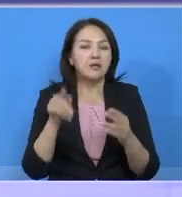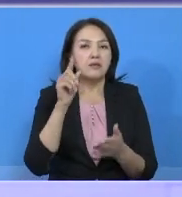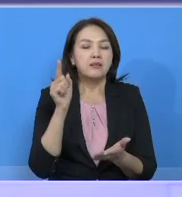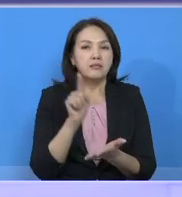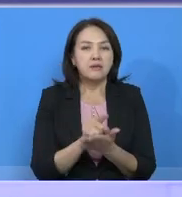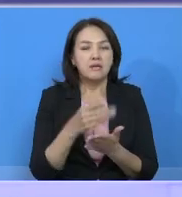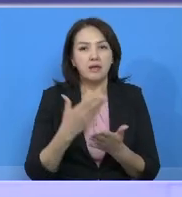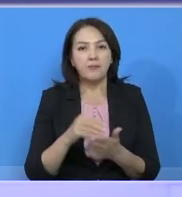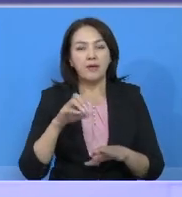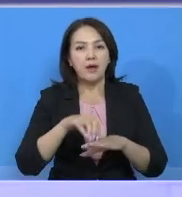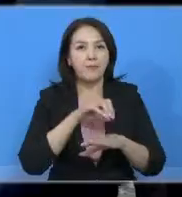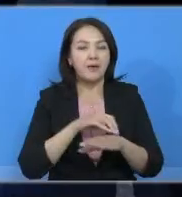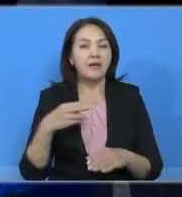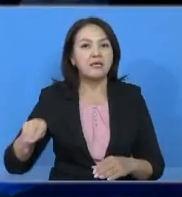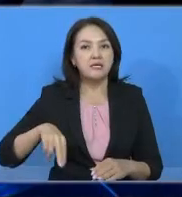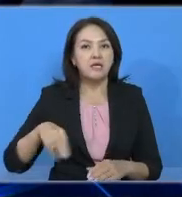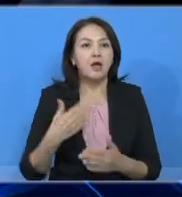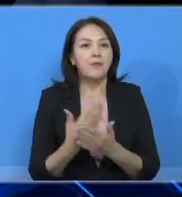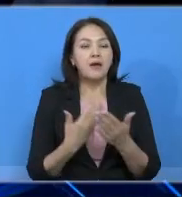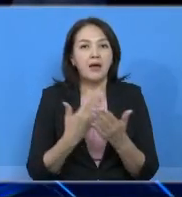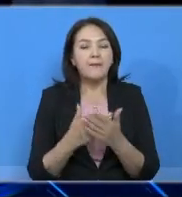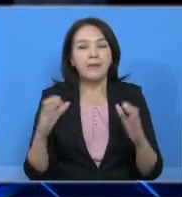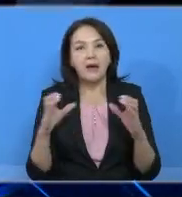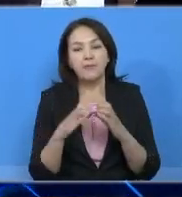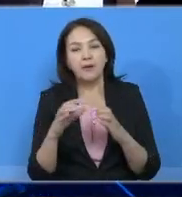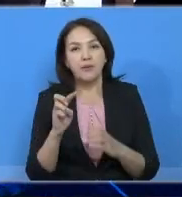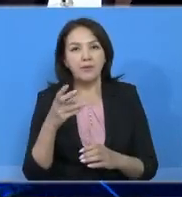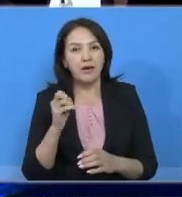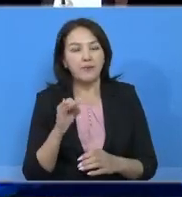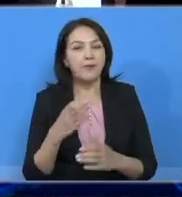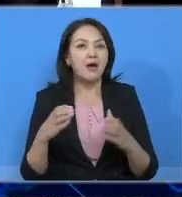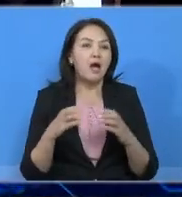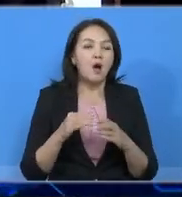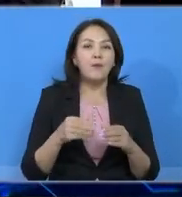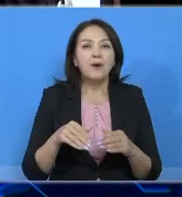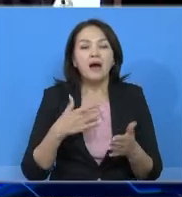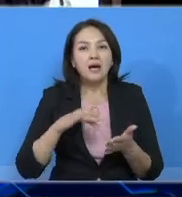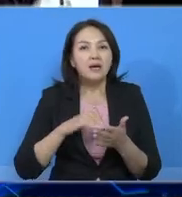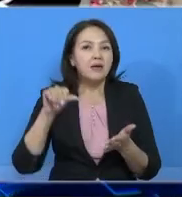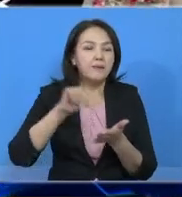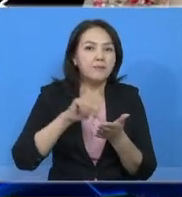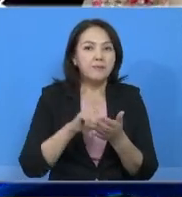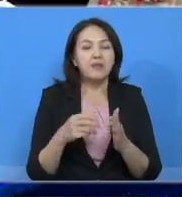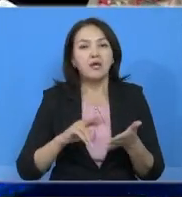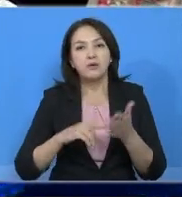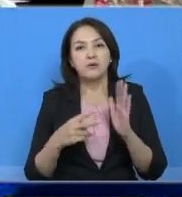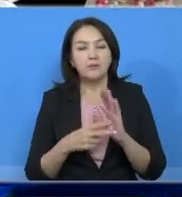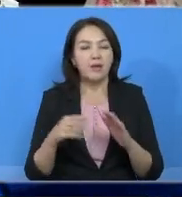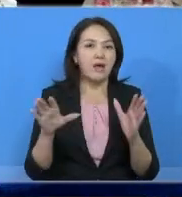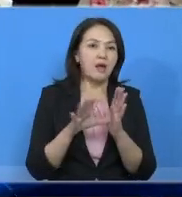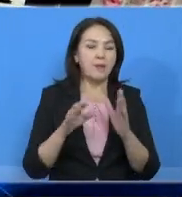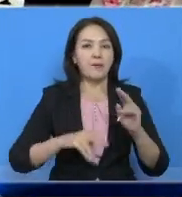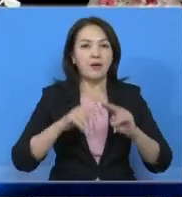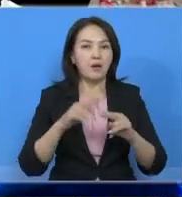Оңдасын Оразалин мен ЕРЖ директорлары кеңесінің төрағасы Александр Машкевич капсула қалау салтанатына қатысты. Жоспар бойынша станция